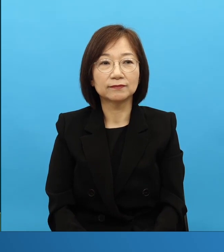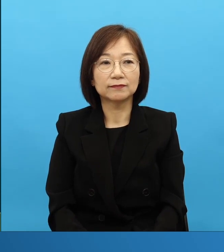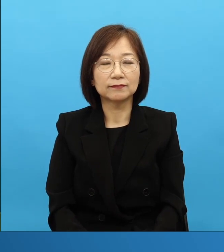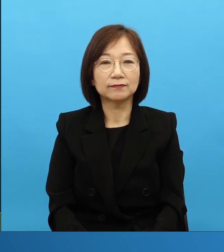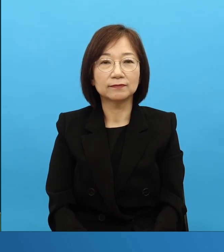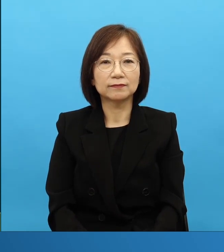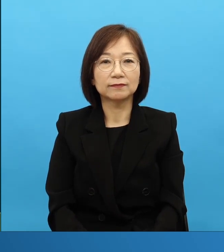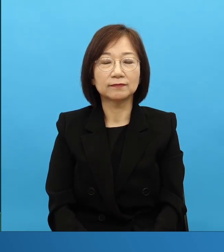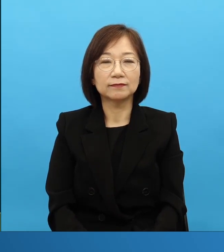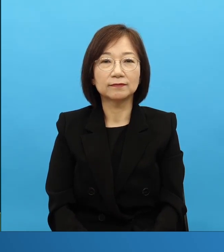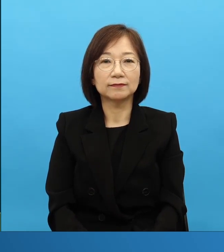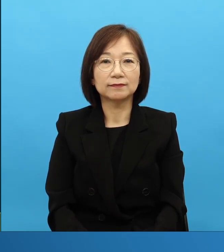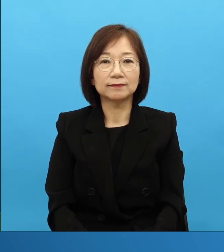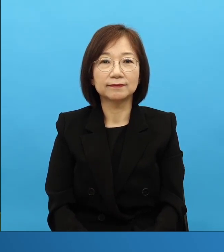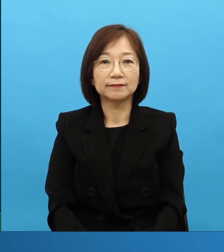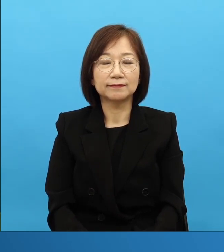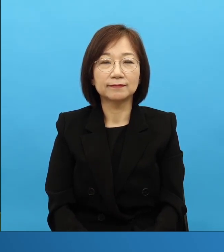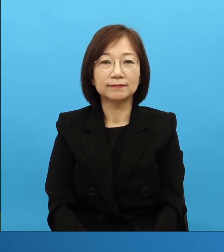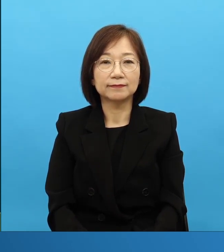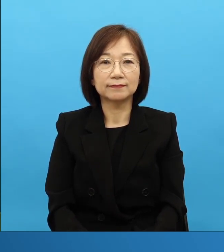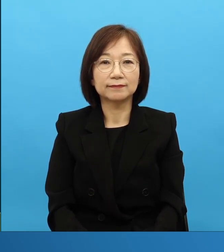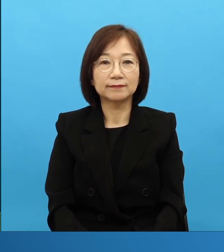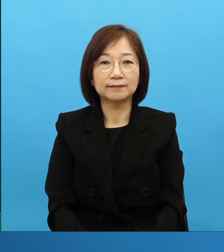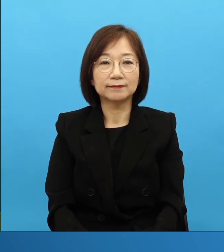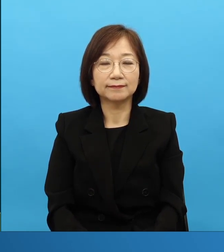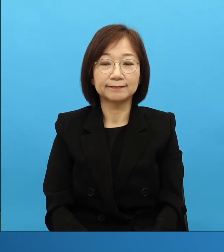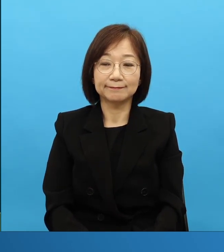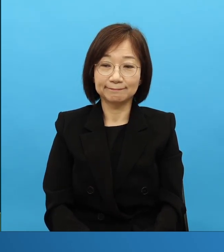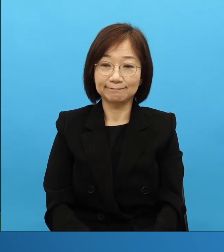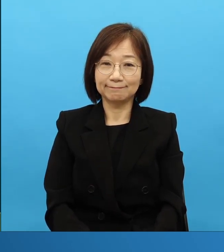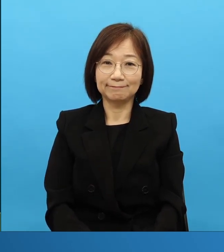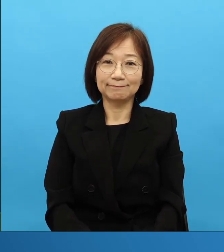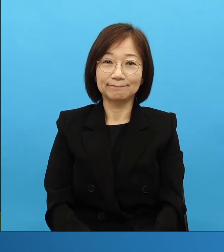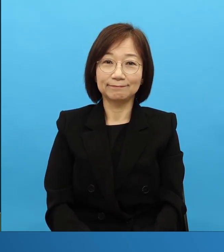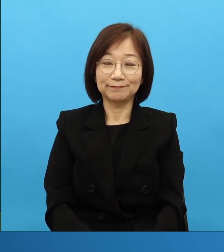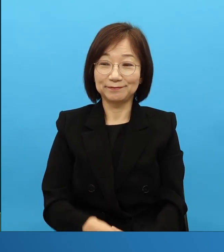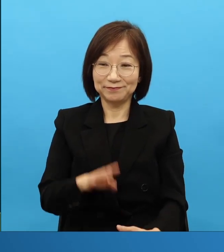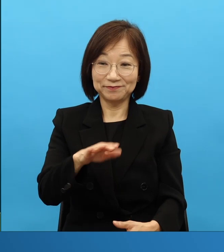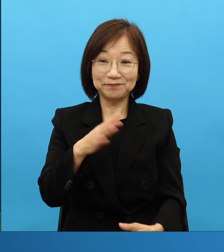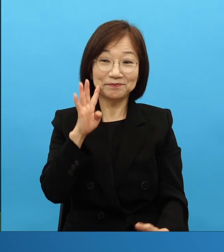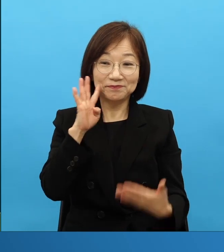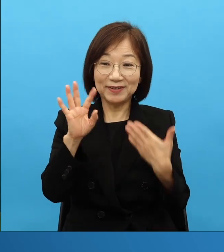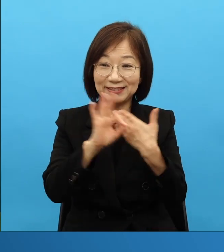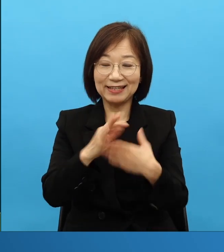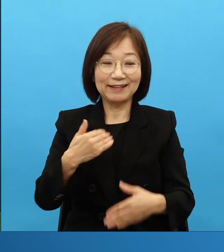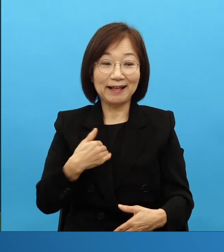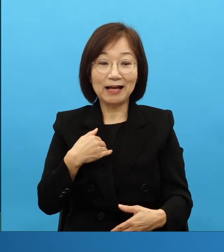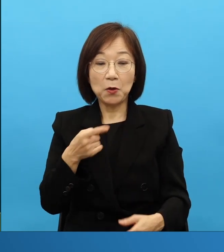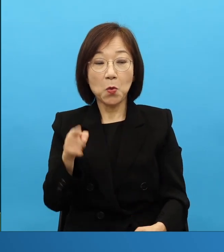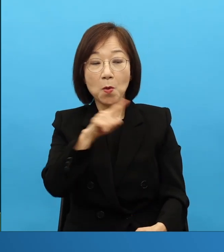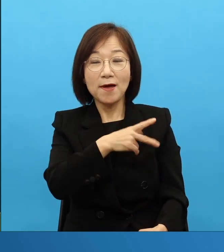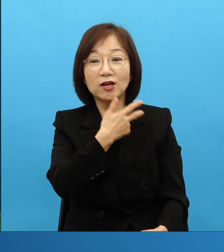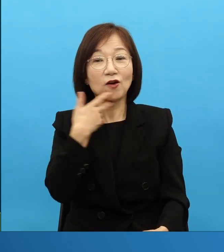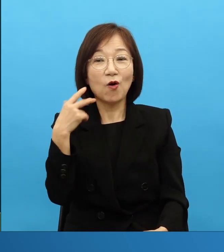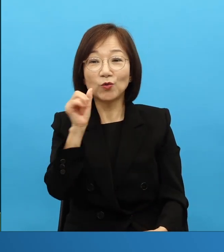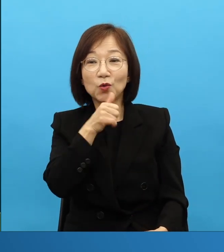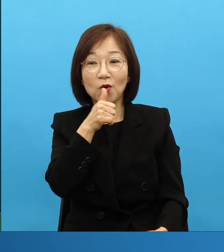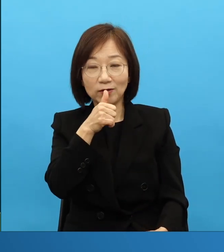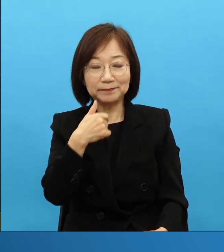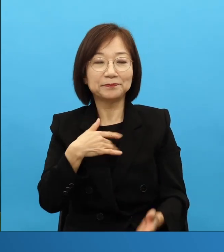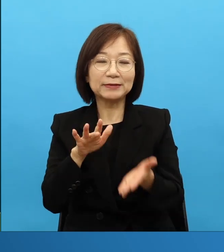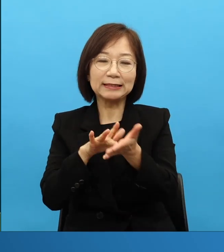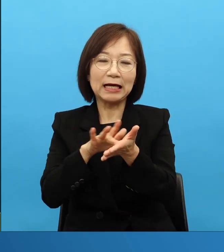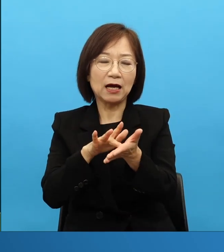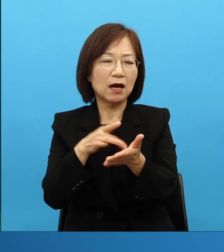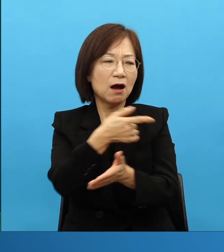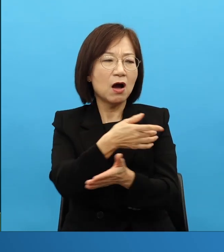우리 레이에게 사람 살리는 약을 주면서 사람 초라한데 자기 혼자 갖고 있으면 되겠어요? If I give Ray the life-saving